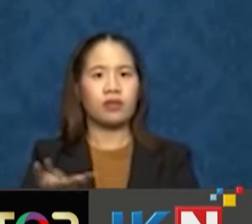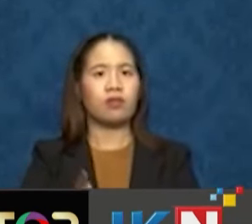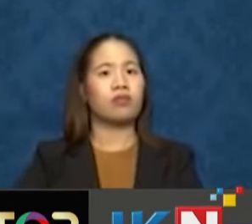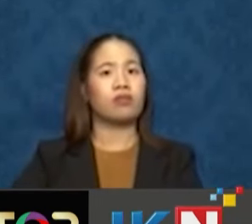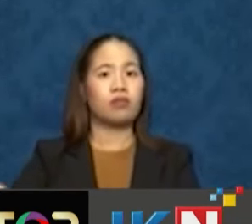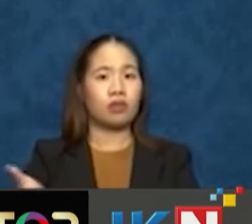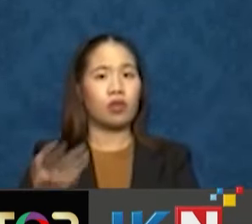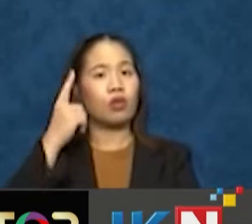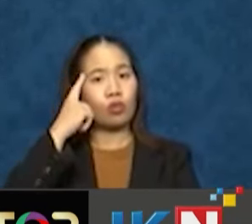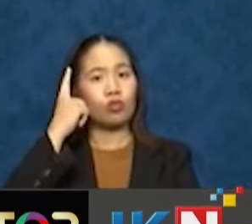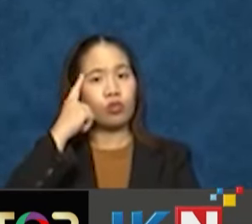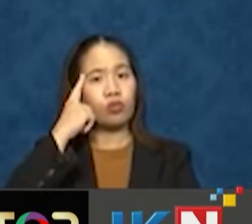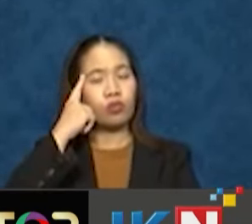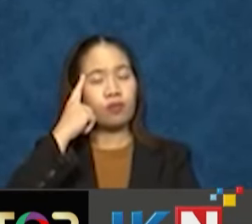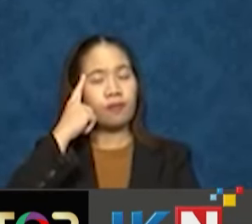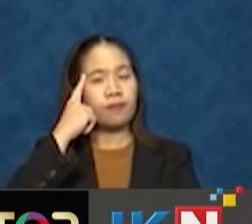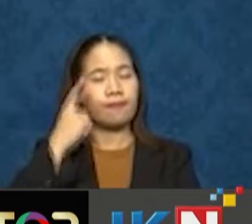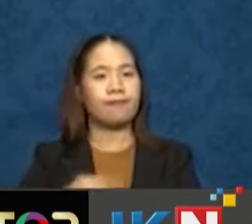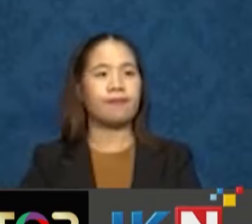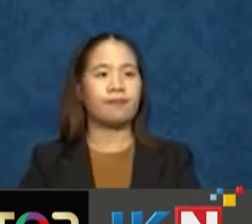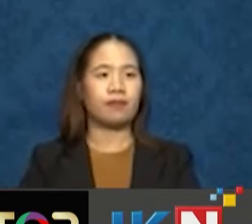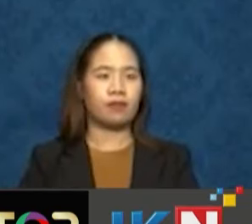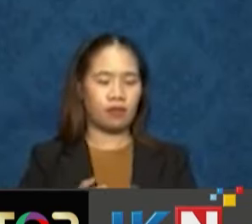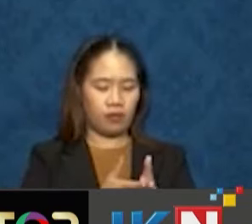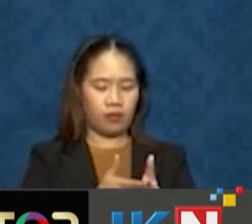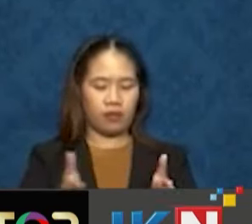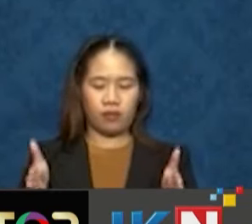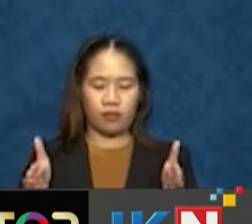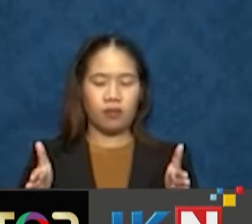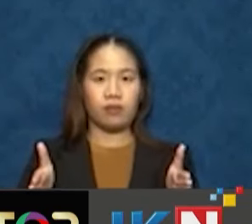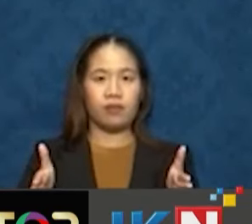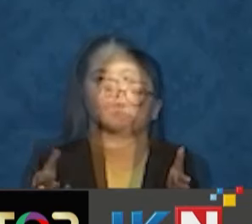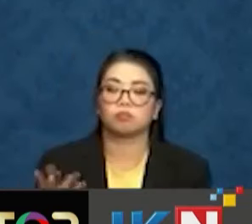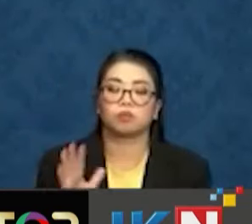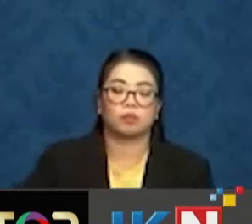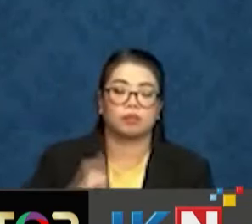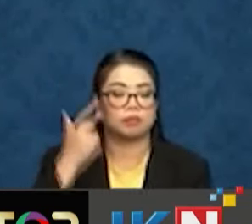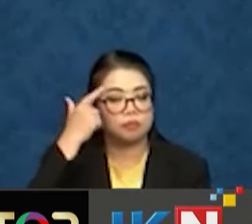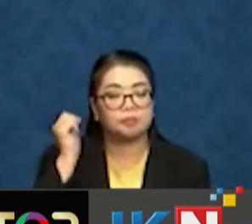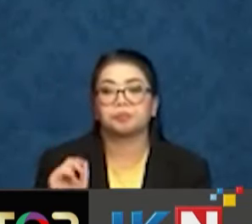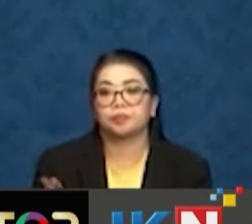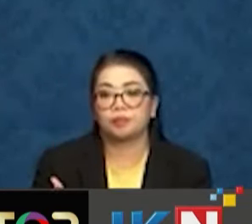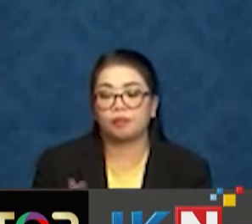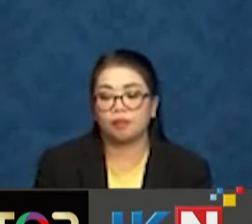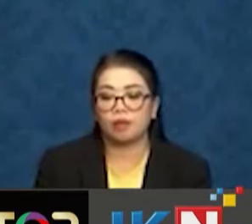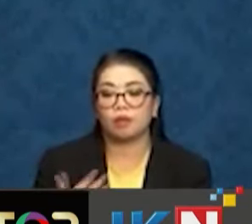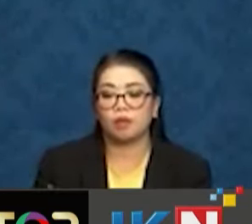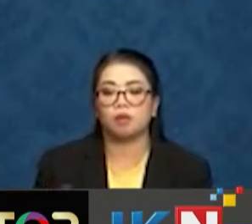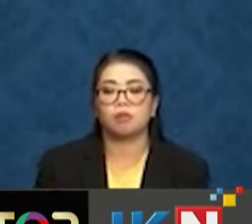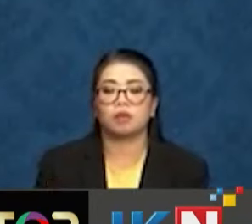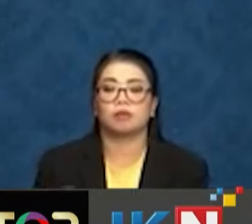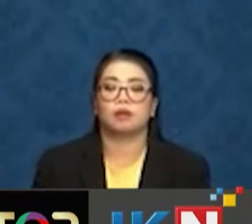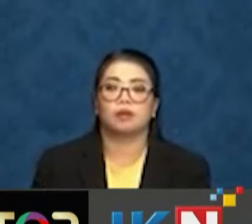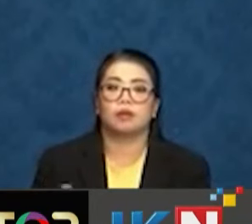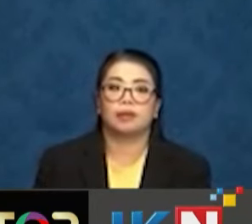เร็วที่สุดเพื่อให้ได้รายละเอียดข้อเท็จจริงที่ชัดเจนและให้ความเป็นธรรมกับทุกฝ่ายที่เกี่ยวข้องอว.ต้องการดูแลเรื่องธรรมาภิบ